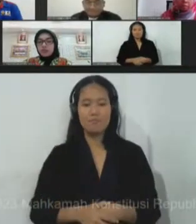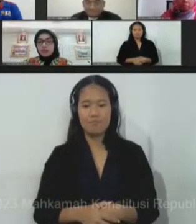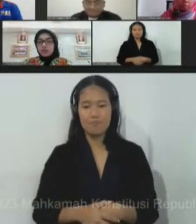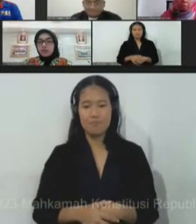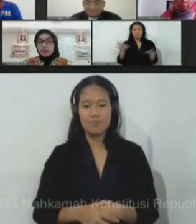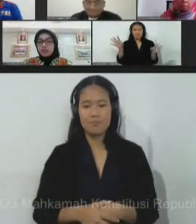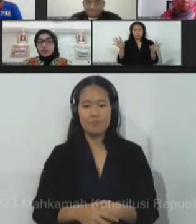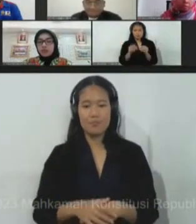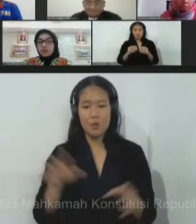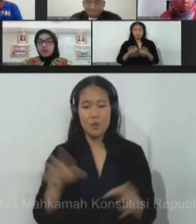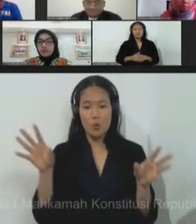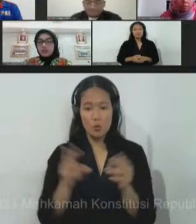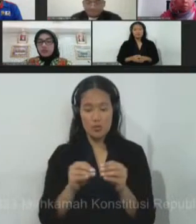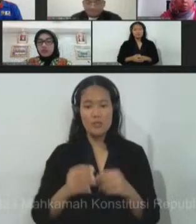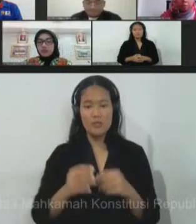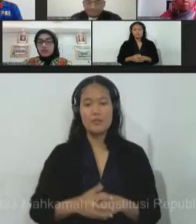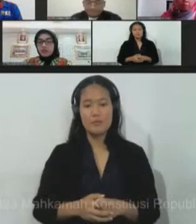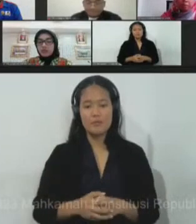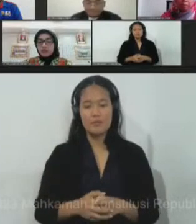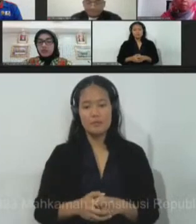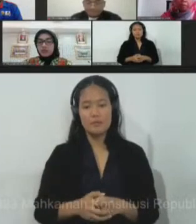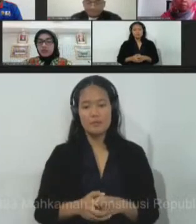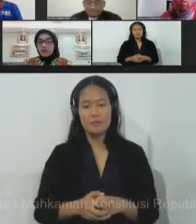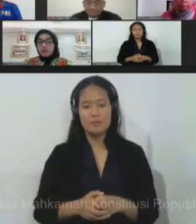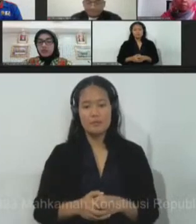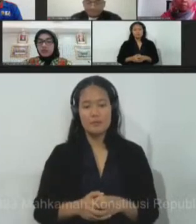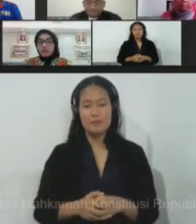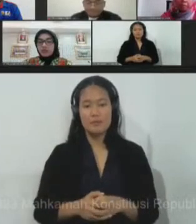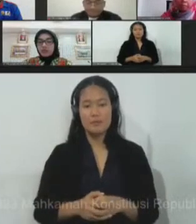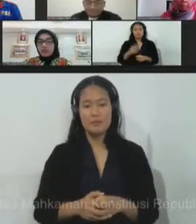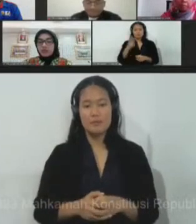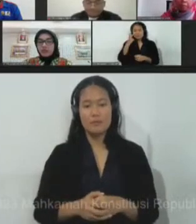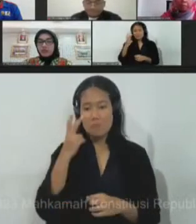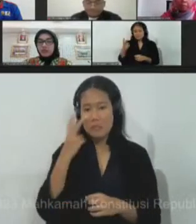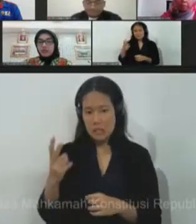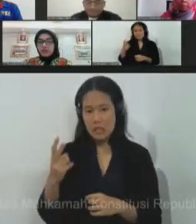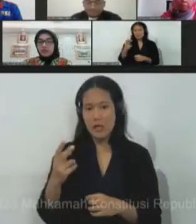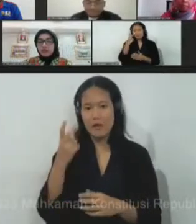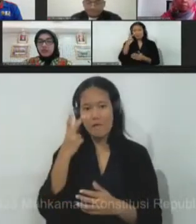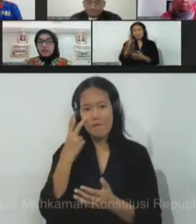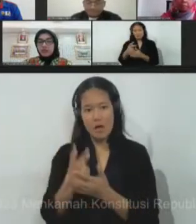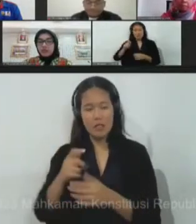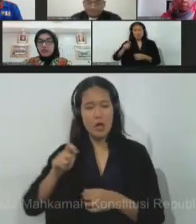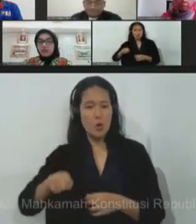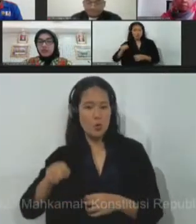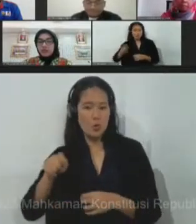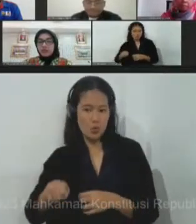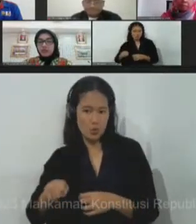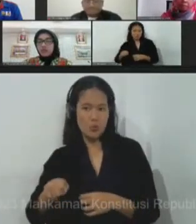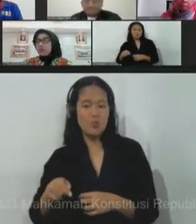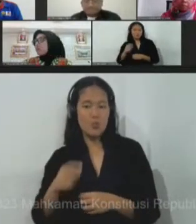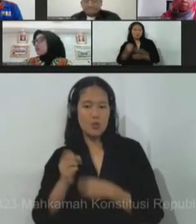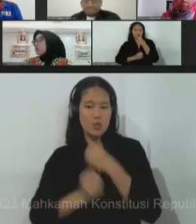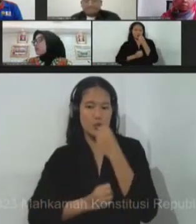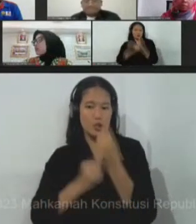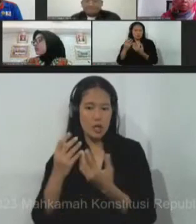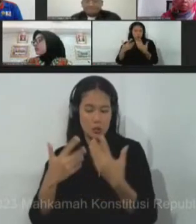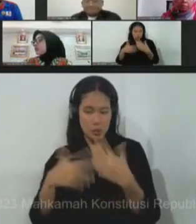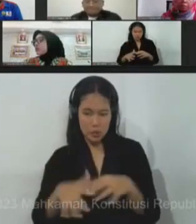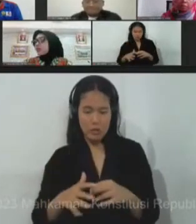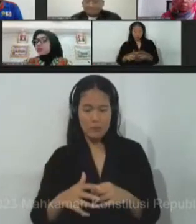konklusi berdasarkan penilaian atas fakta dan hukum sebagaimana diuraikan di atas mahkamah